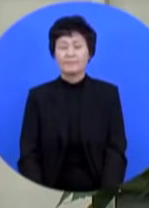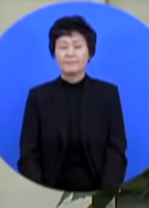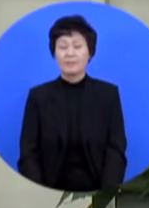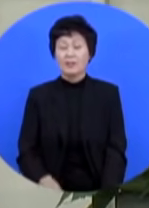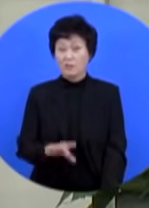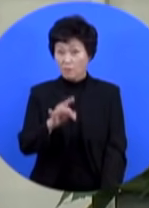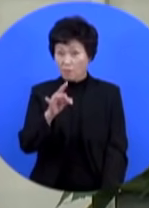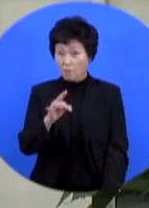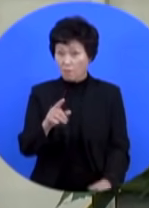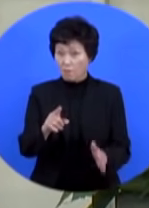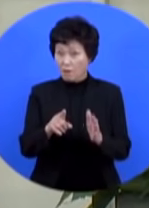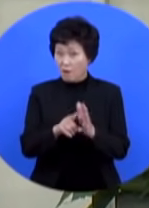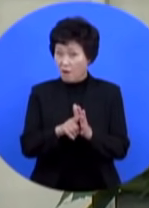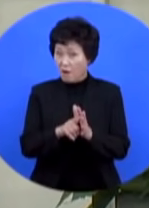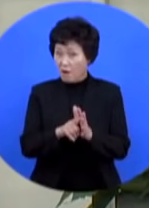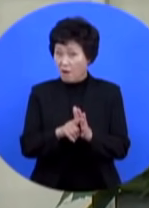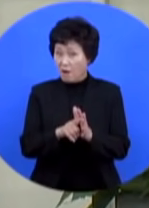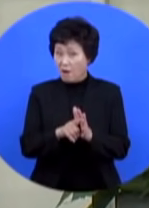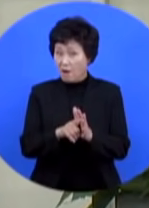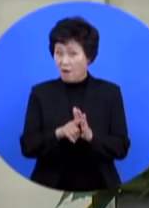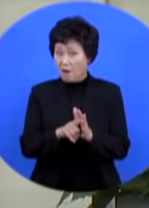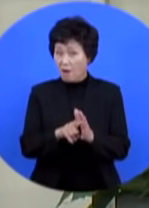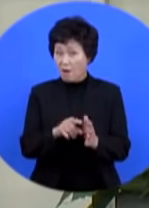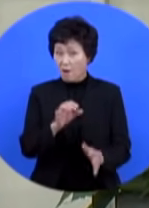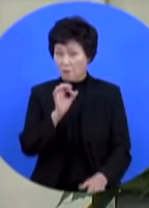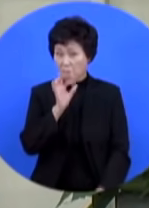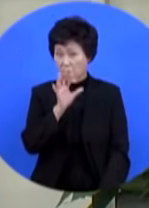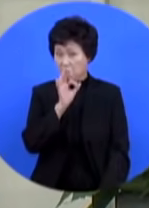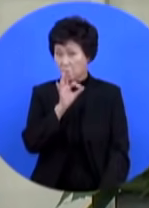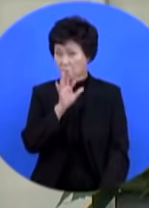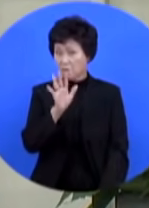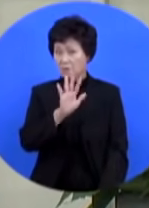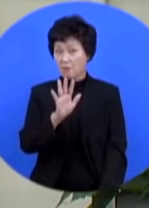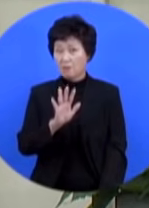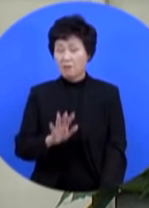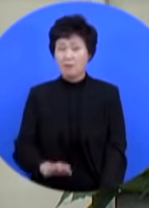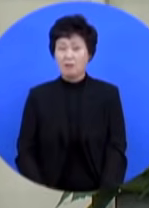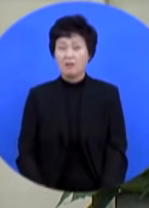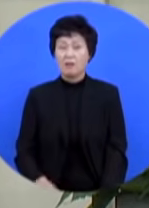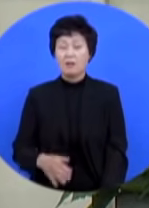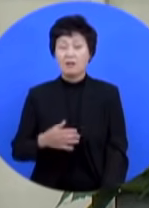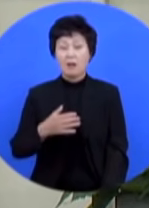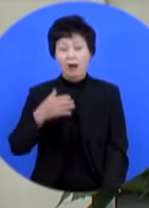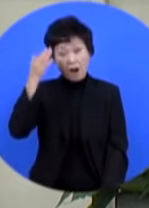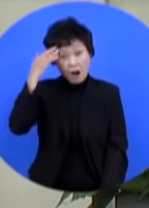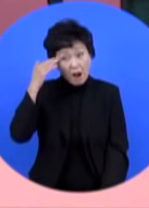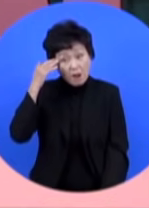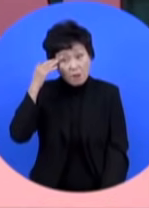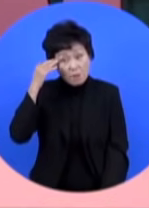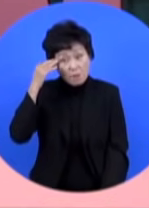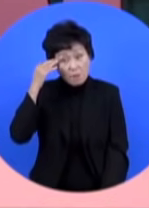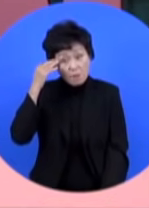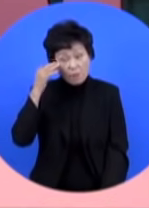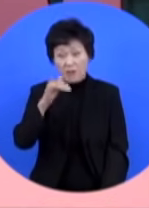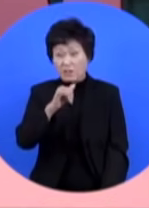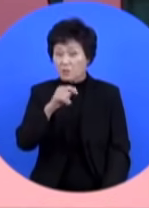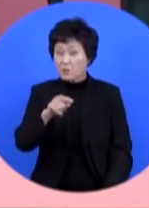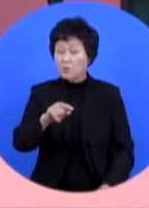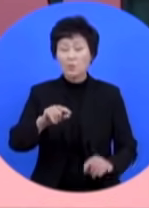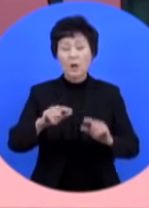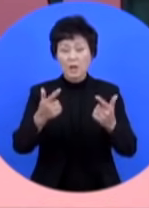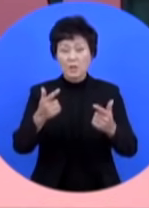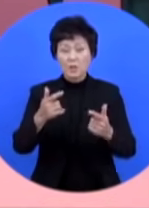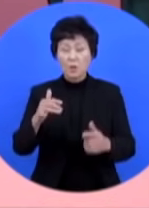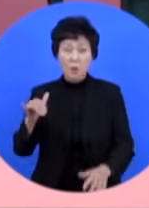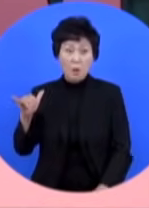뭐 믿겨지지를 않았습니다. 네. 더구나 우리나라도 아니고 비행기를 두 번 타고 가야